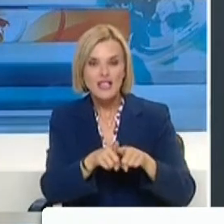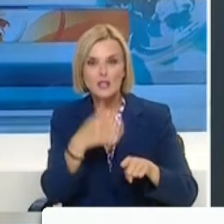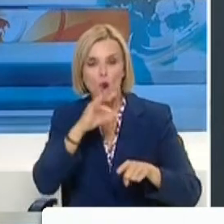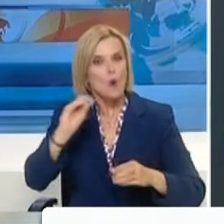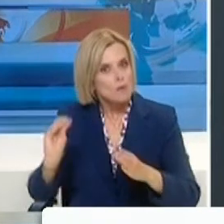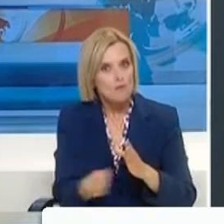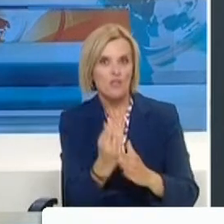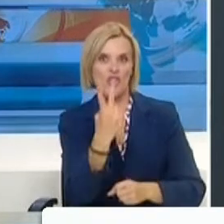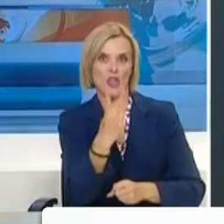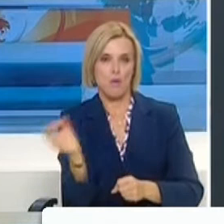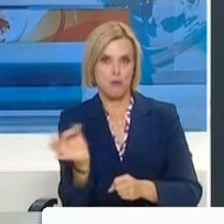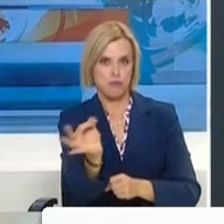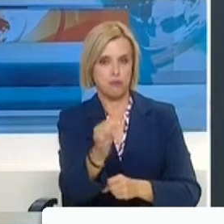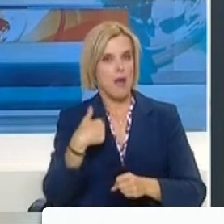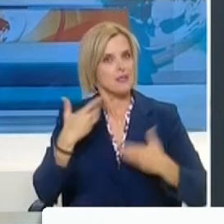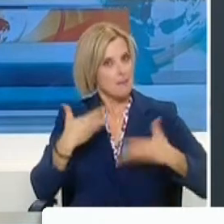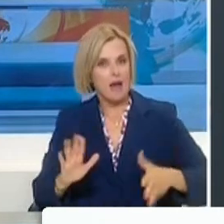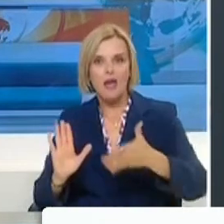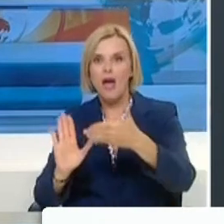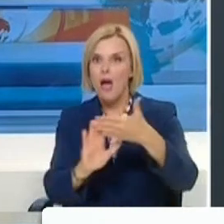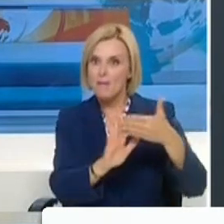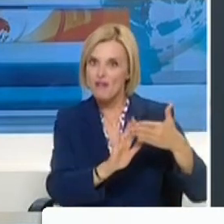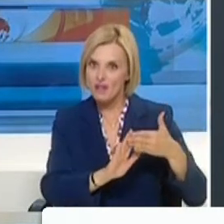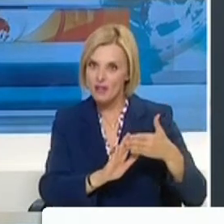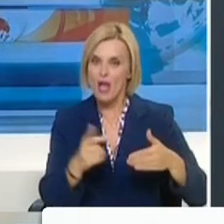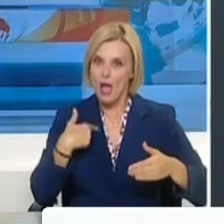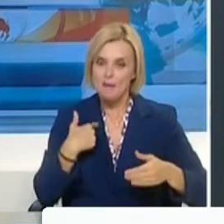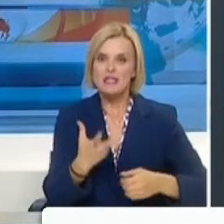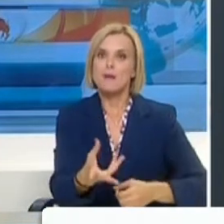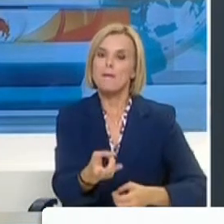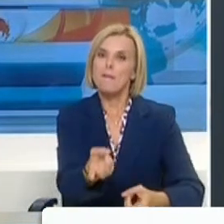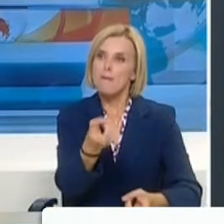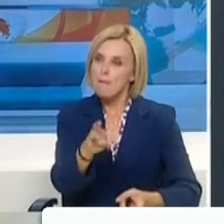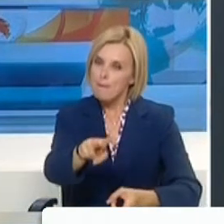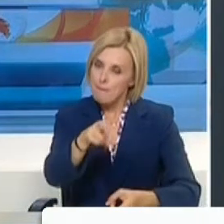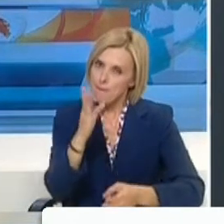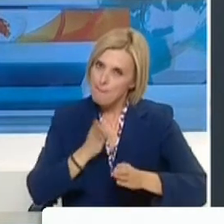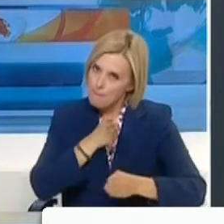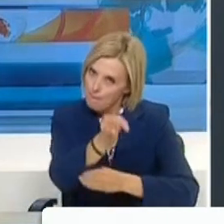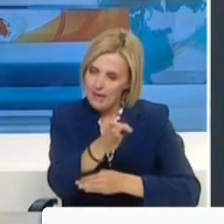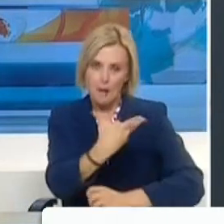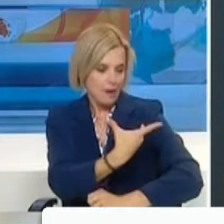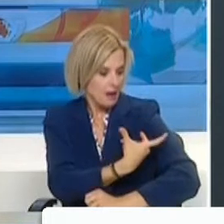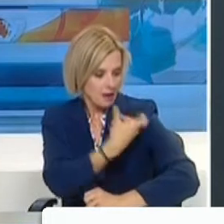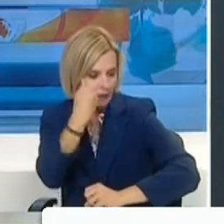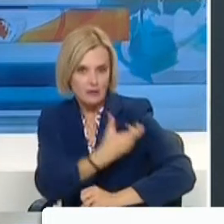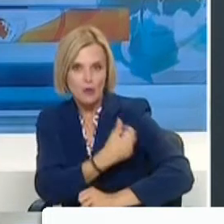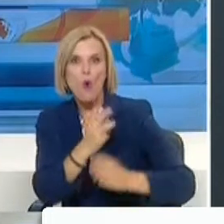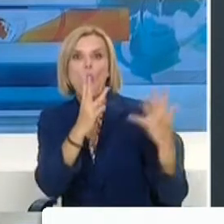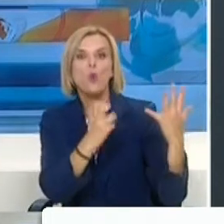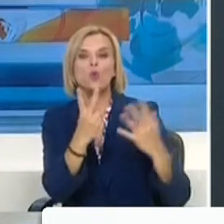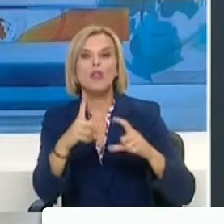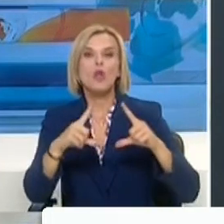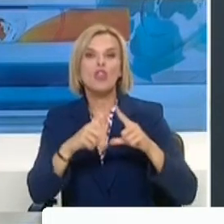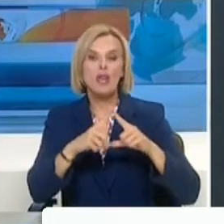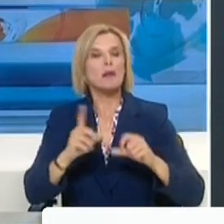δύο κρούσματα, σας ενημερώνω ότι έχουν ληφθεί περίπου 81 δείγματα, των οποίων τα αποτελέσματα περιμένουμε από